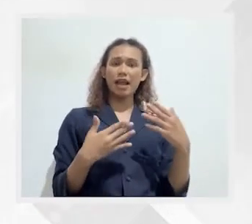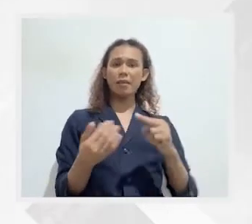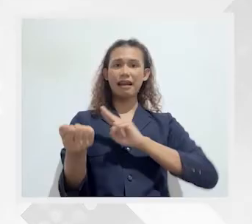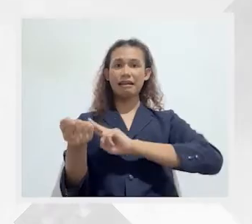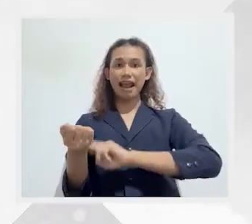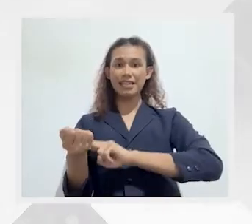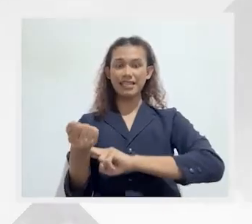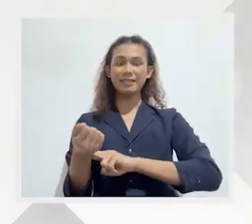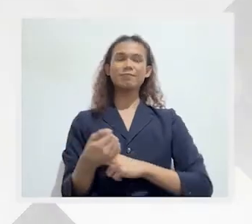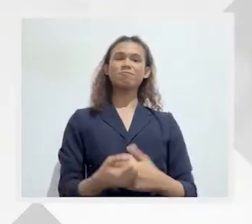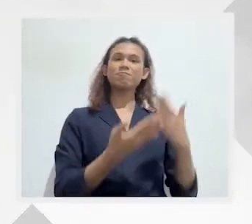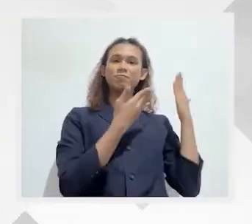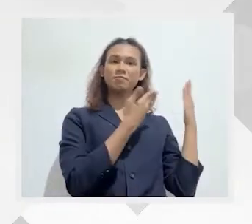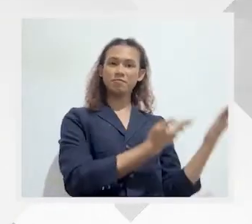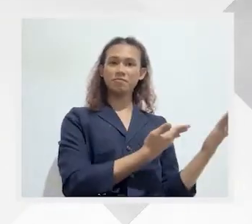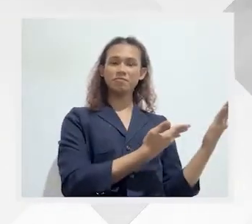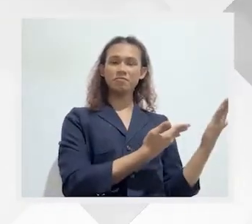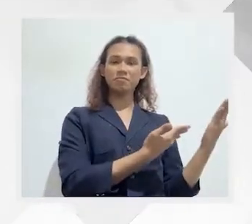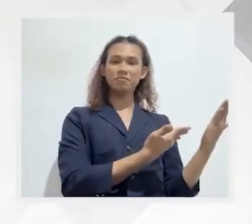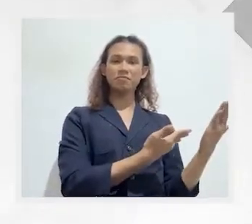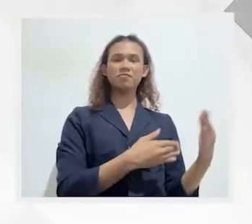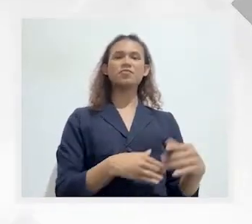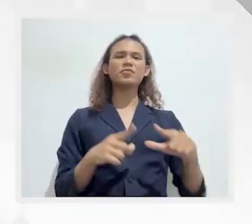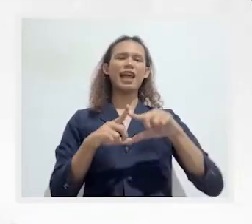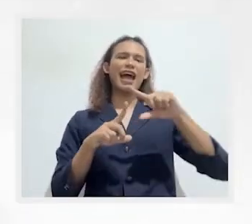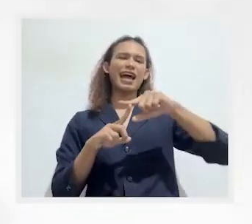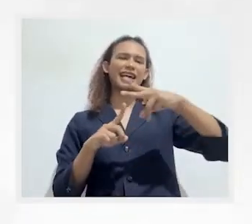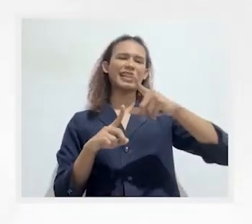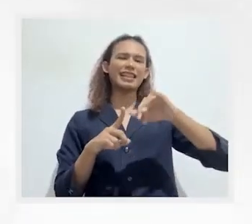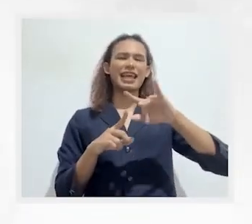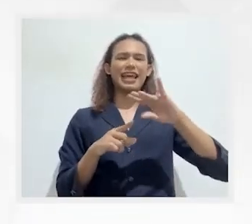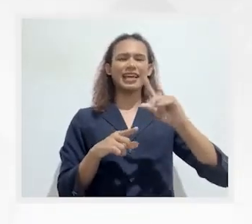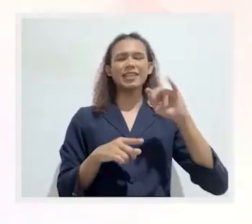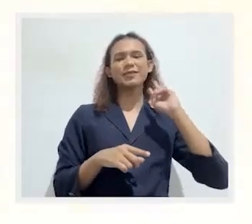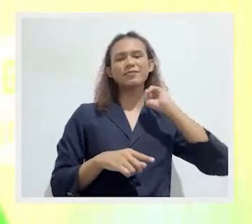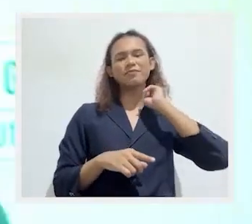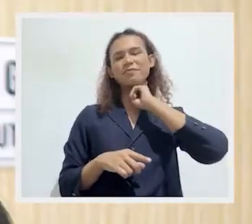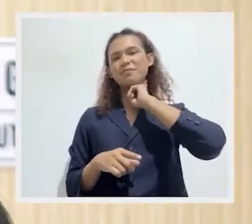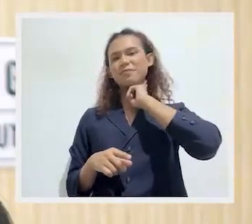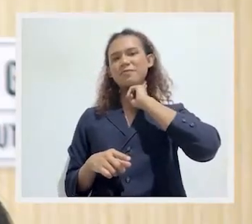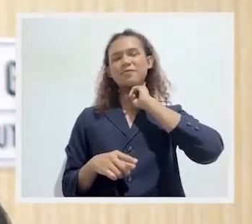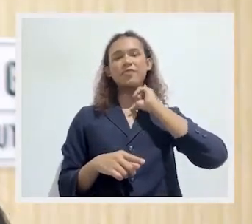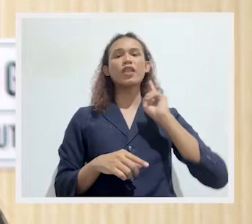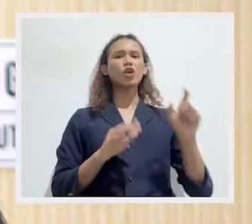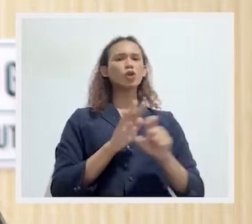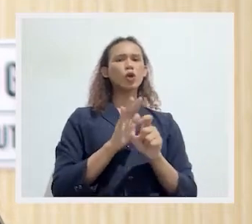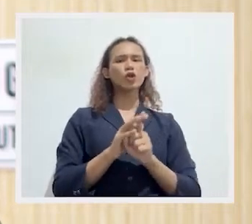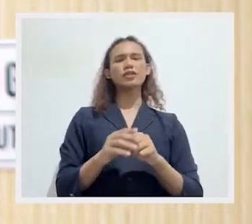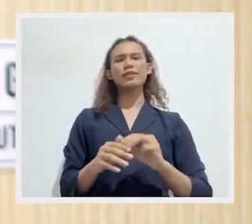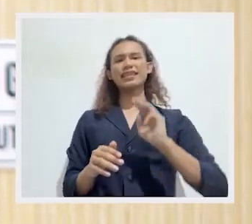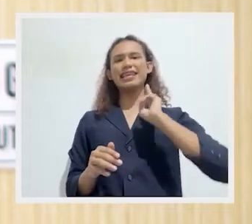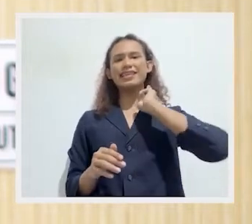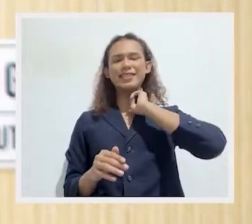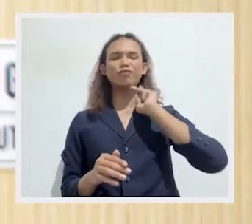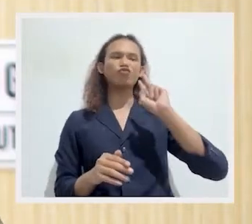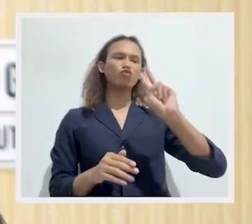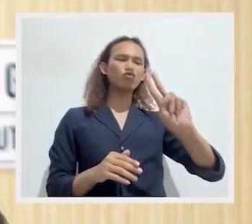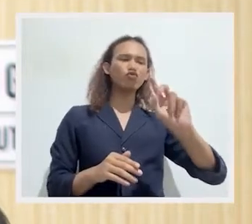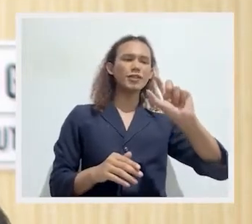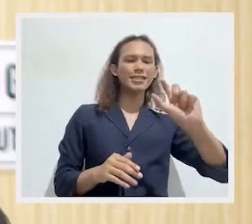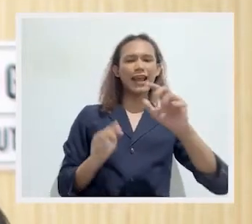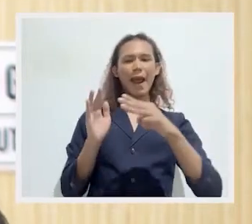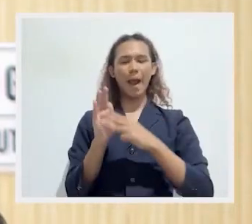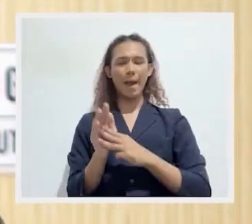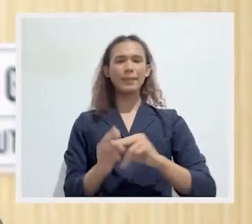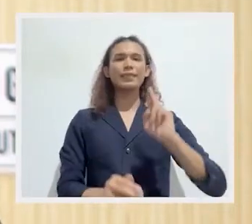maka pengukuran nadi dapat dilakukan pengukuran arteri karotis pada bagian leher. Pada daerah kira-kira 2 cm